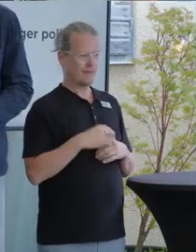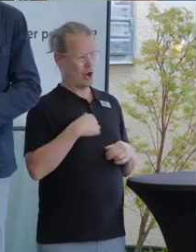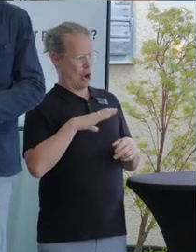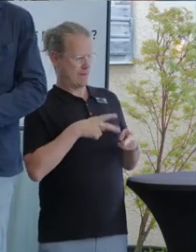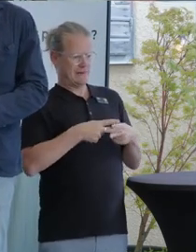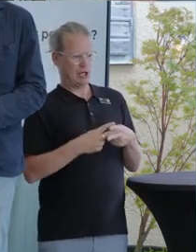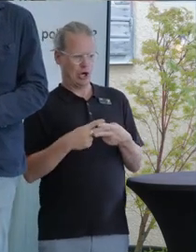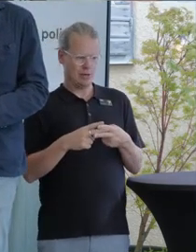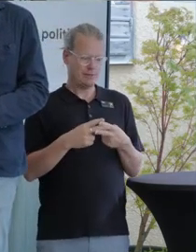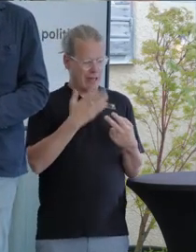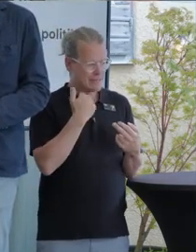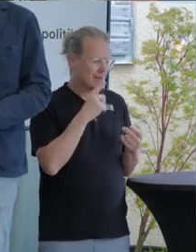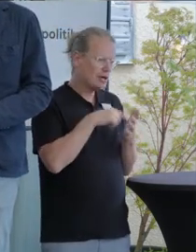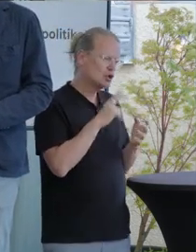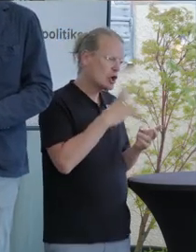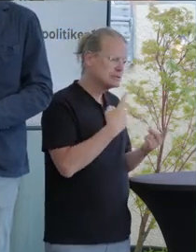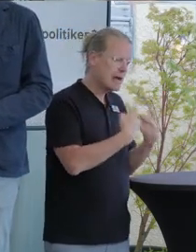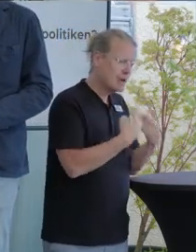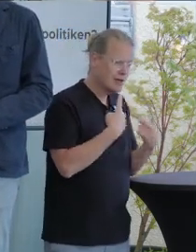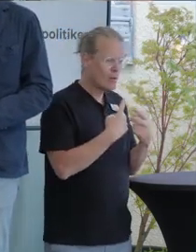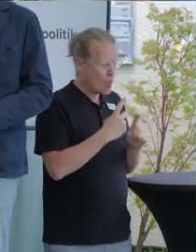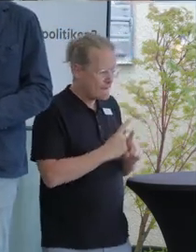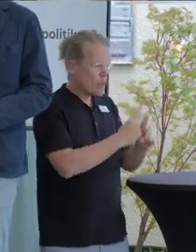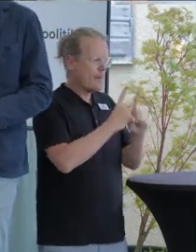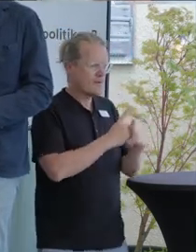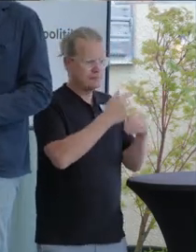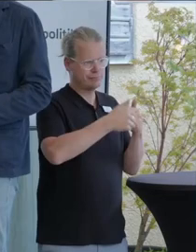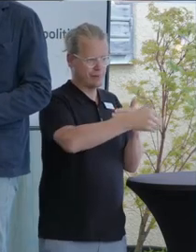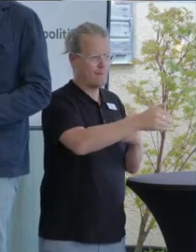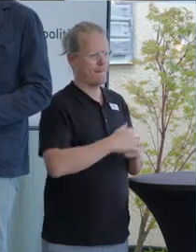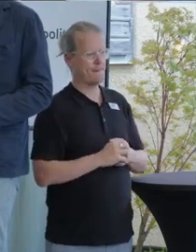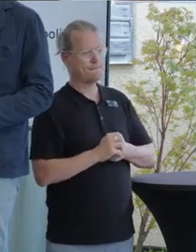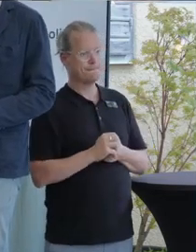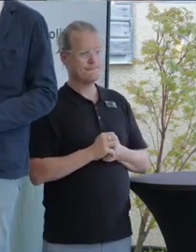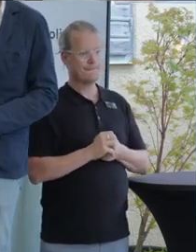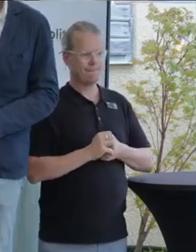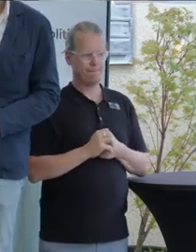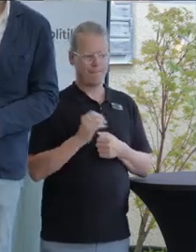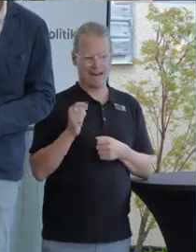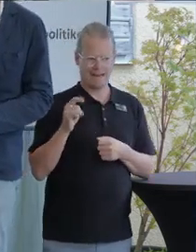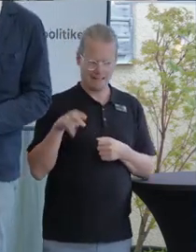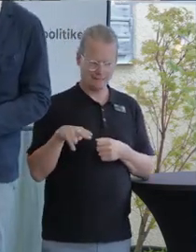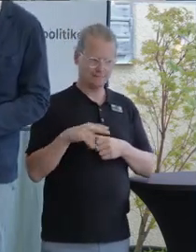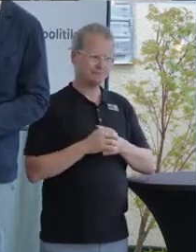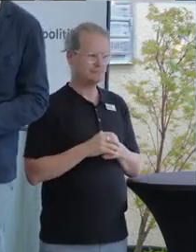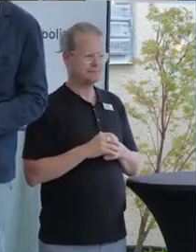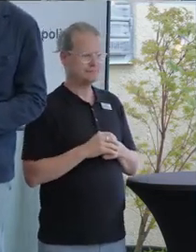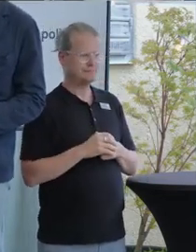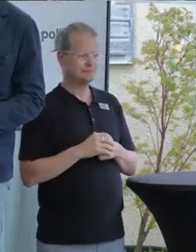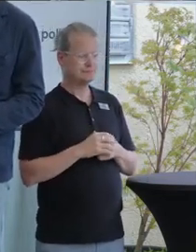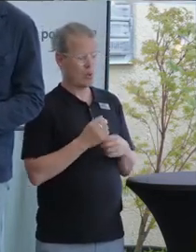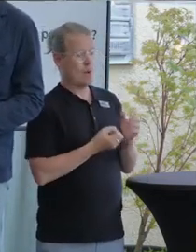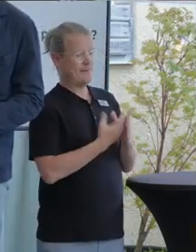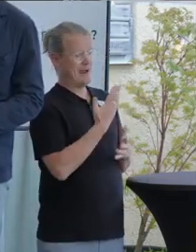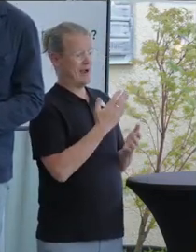kring de möjligheter. Elin, vad säger du? Ja. Nej, men upphovsrätten är helt